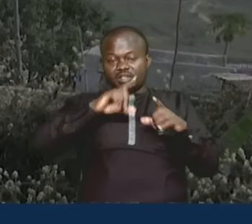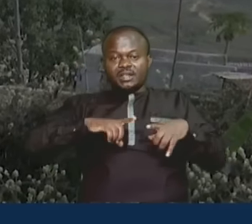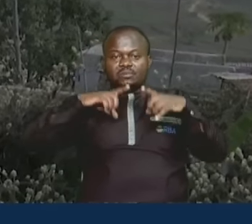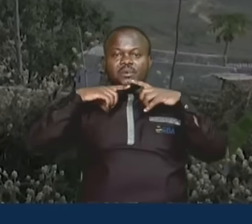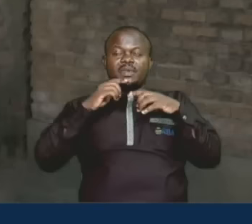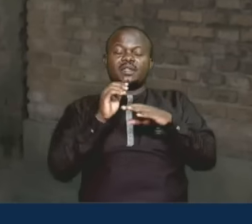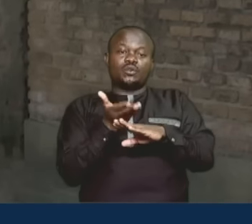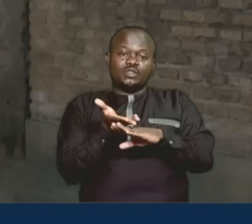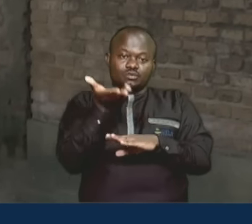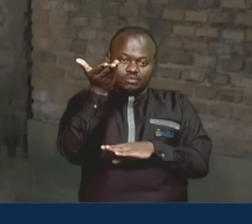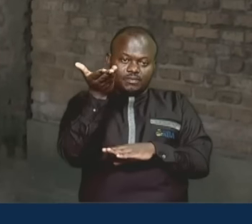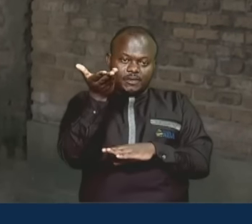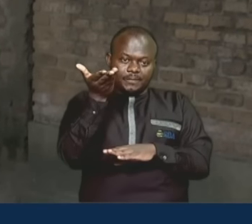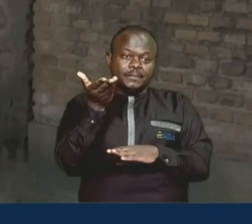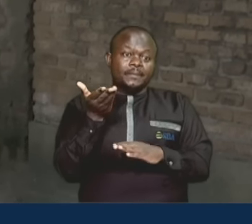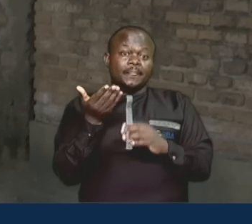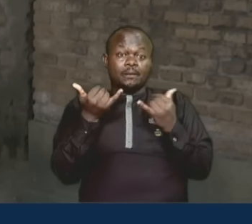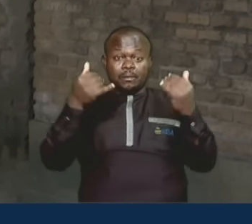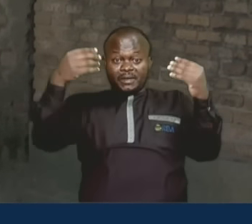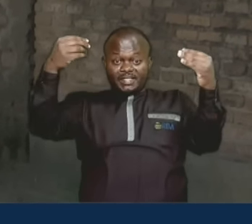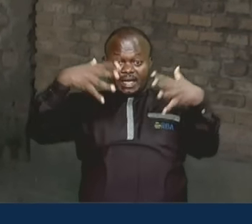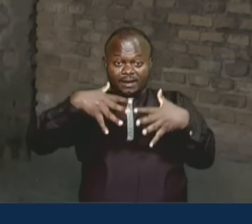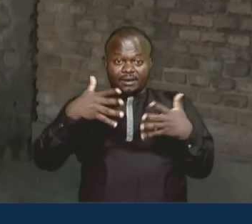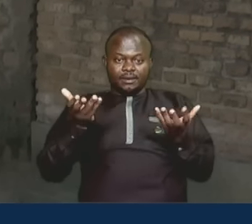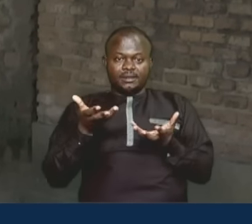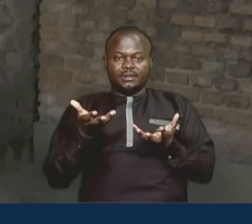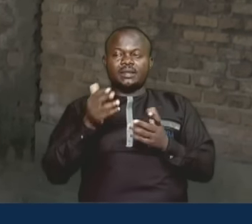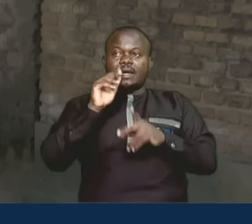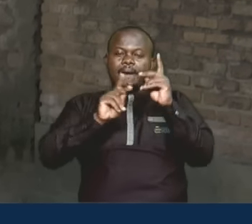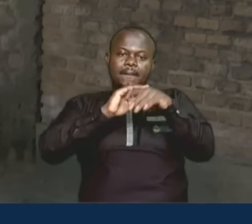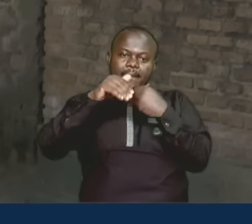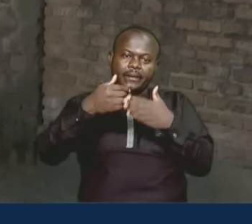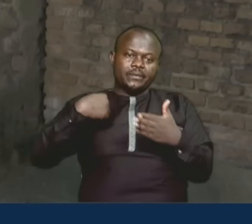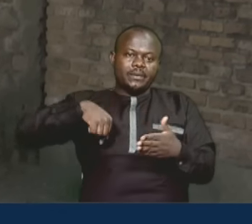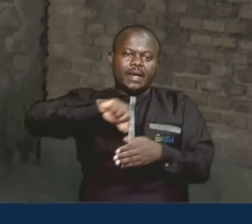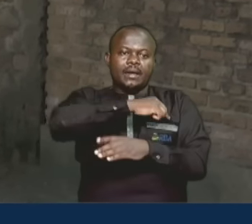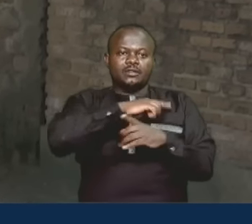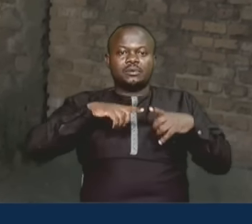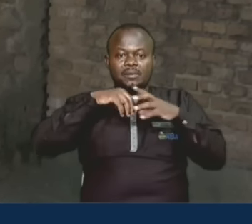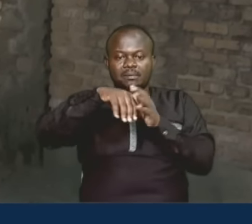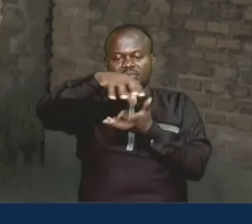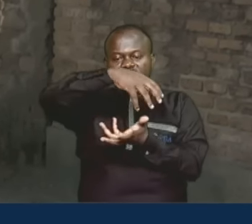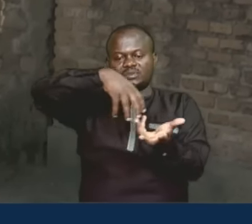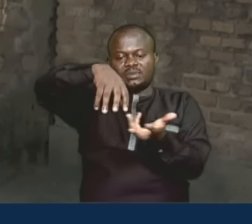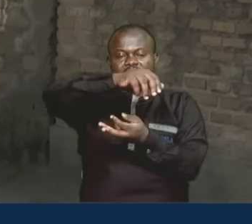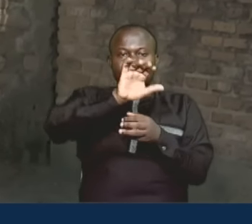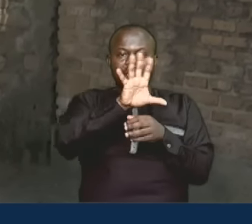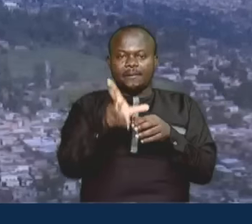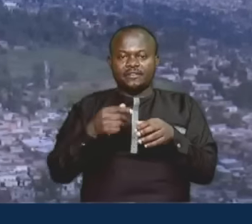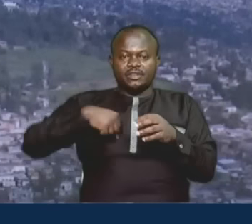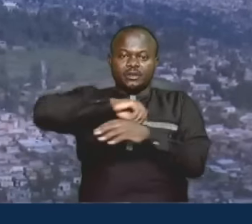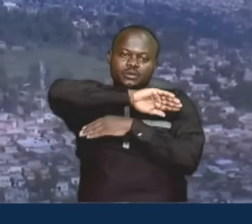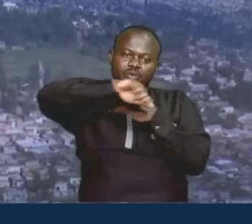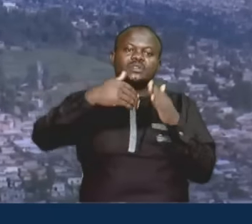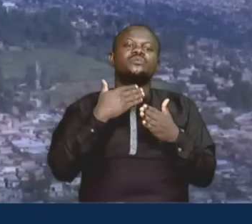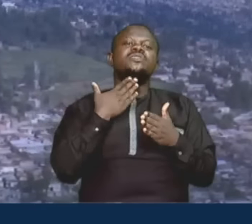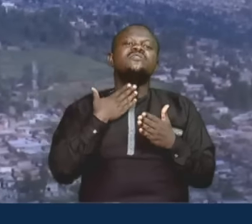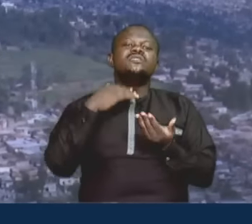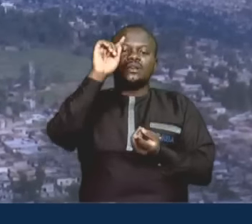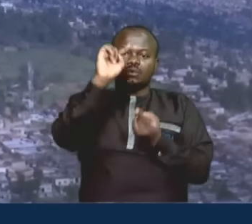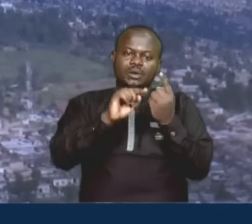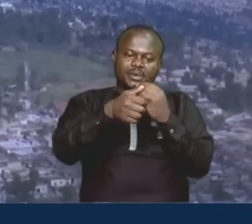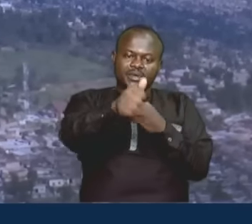yisumbuye icyagaragaye rero ni uko abo baturage bacu batura mu kajagari abanyafurika twese tukaba twifuza kugabanya ibyo